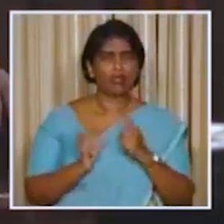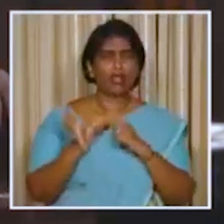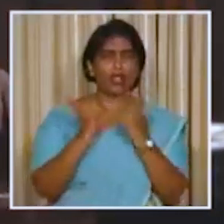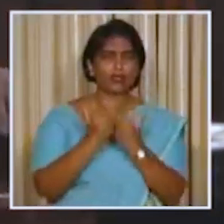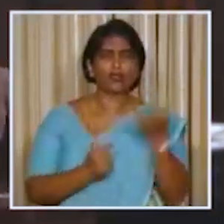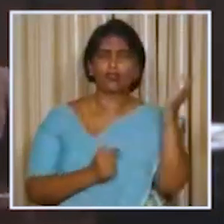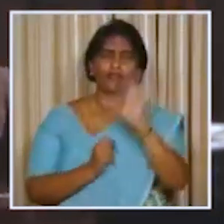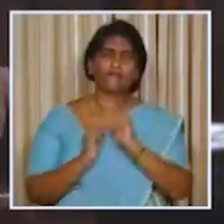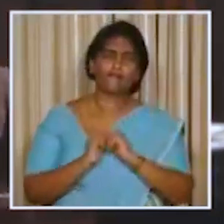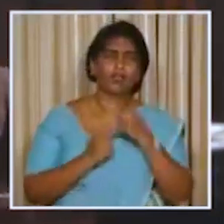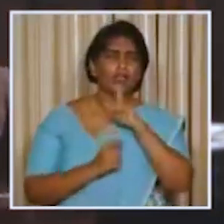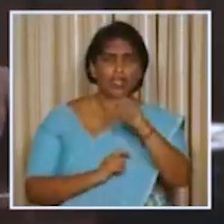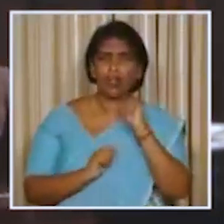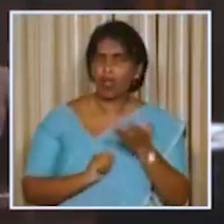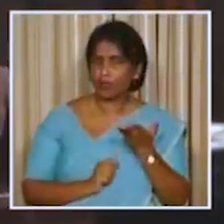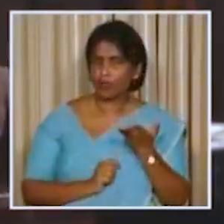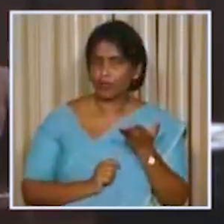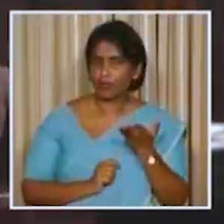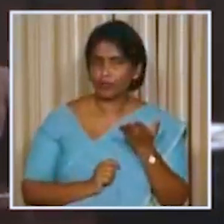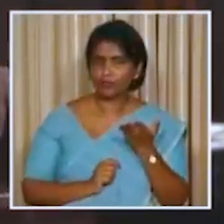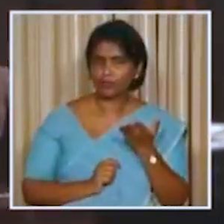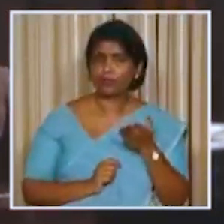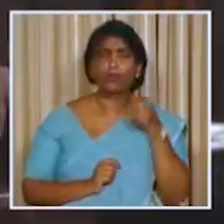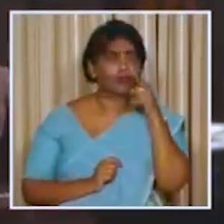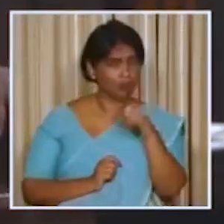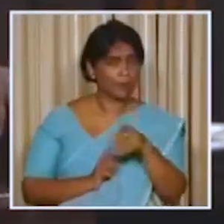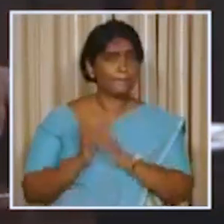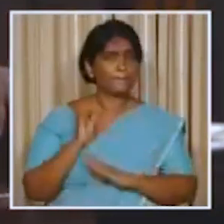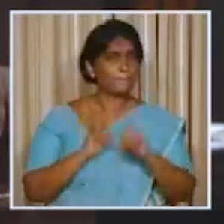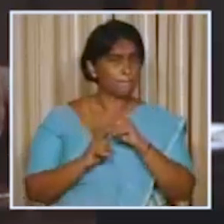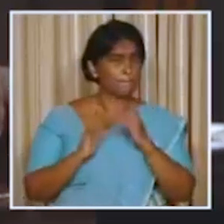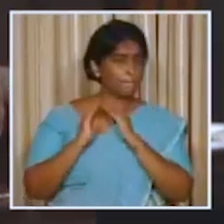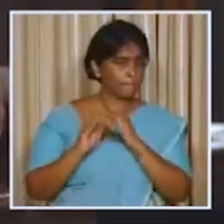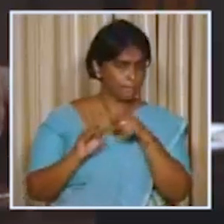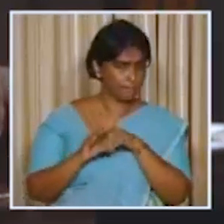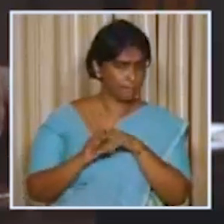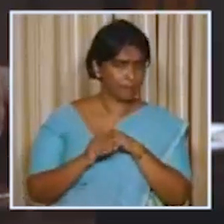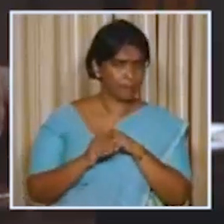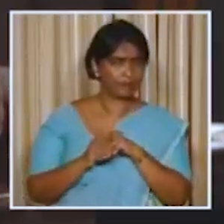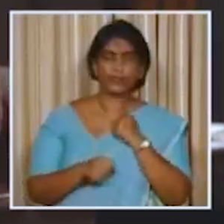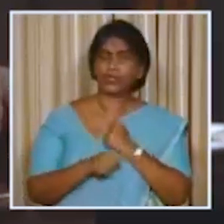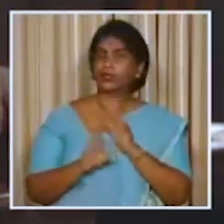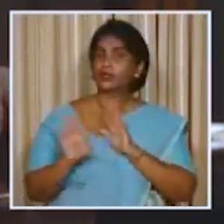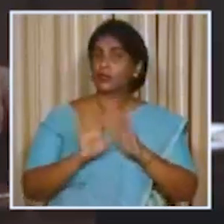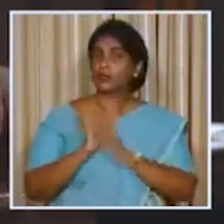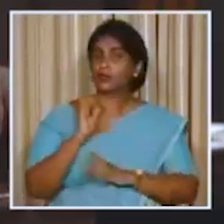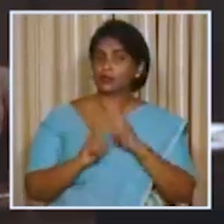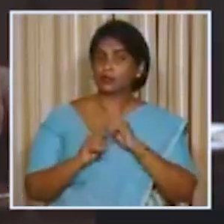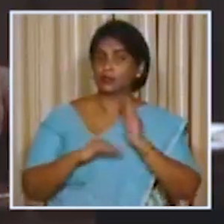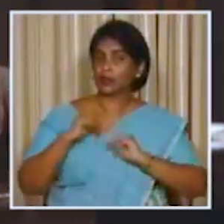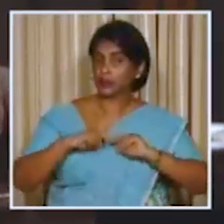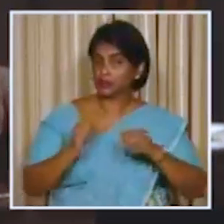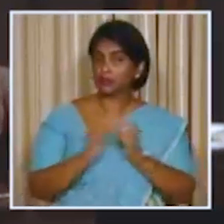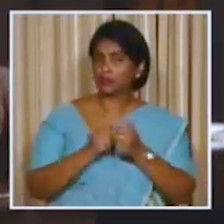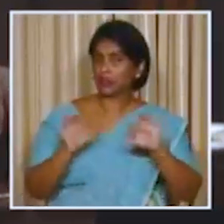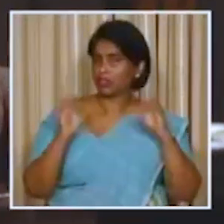ஒரு விடயம். இந்த உங்களுடைய இந்த அமைச்சி, இந்த உங்களுடைய பொது நிர்வாக அமைச்சினுடைய செயல்பாடுகள் மிகவும் மோசமாக இருக்கு.